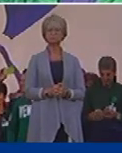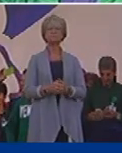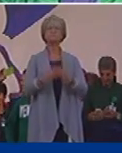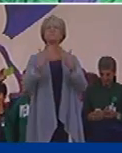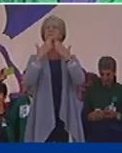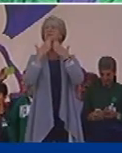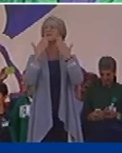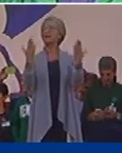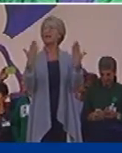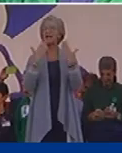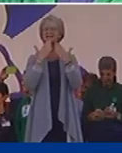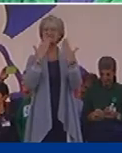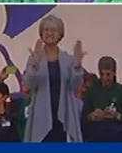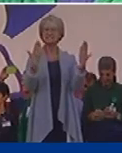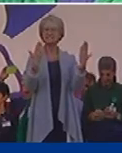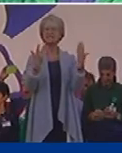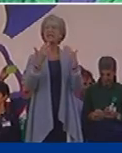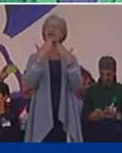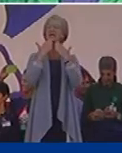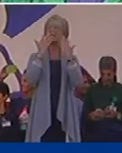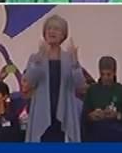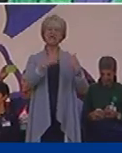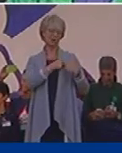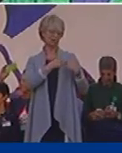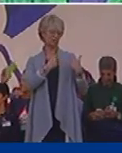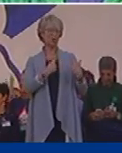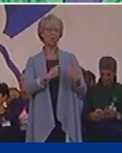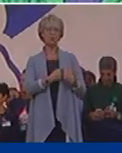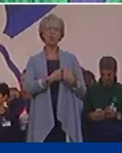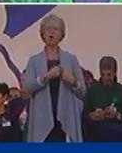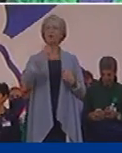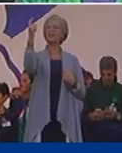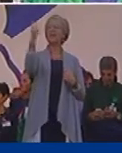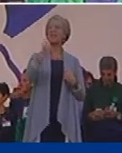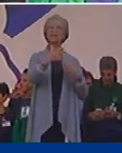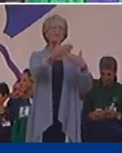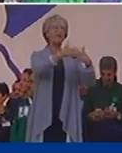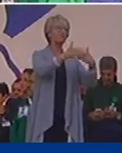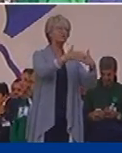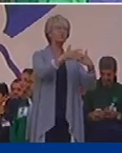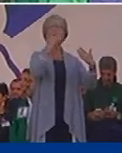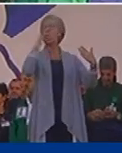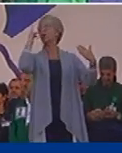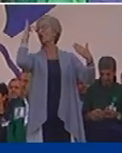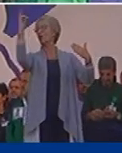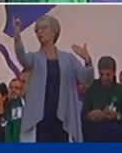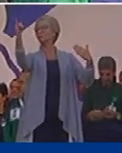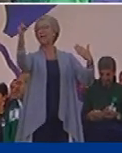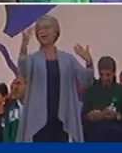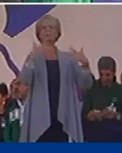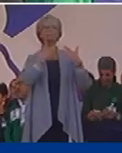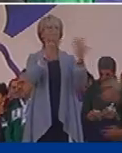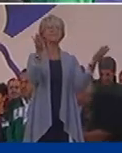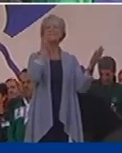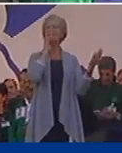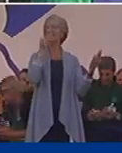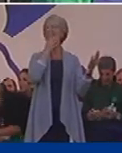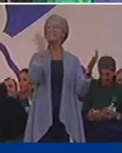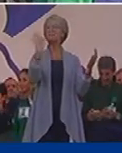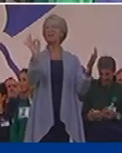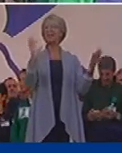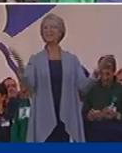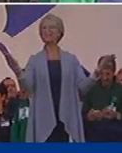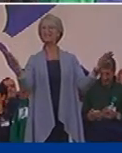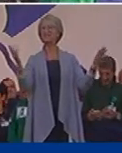Grazie, grazie di cuore a chi arriva da vicino e a chi arriva da lontano. Siete splendidi e voglio